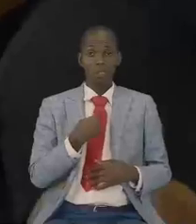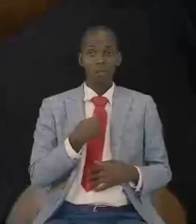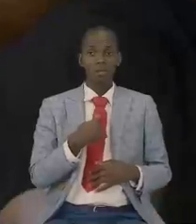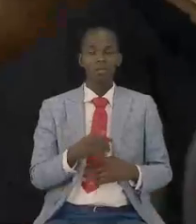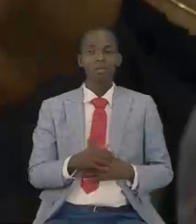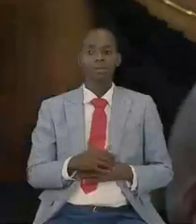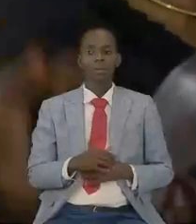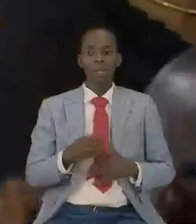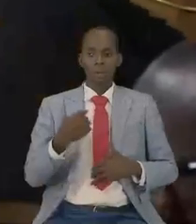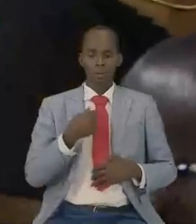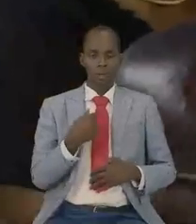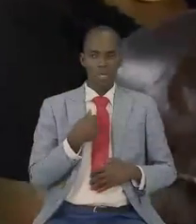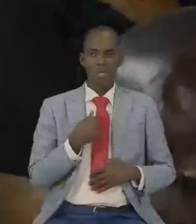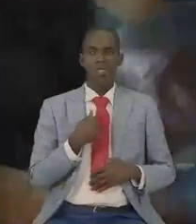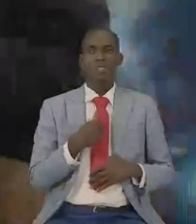Moi,